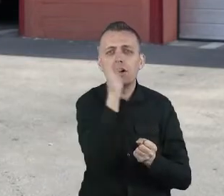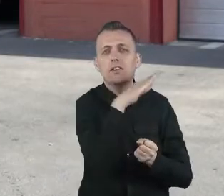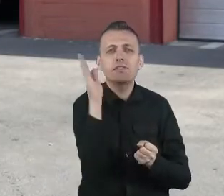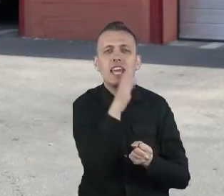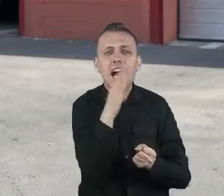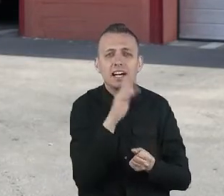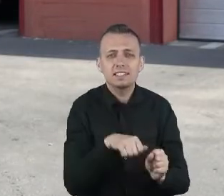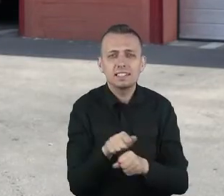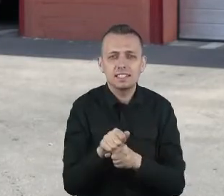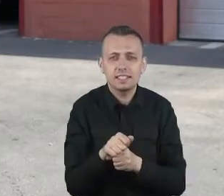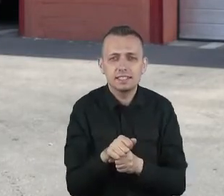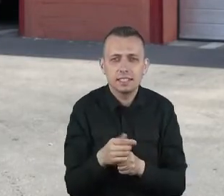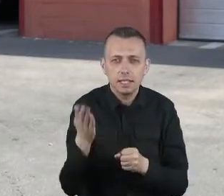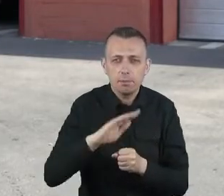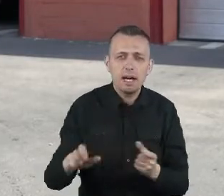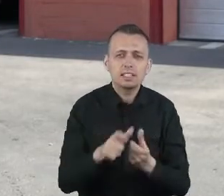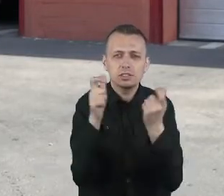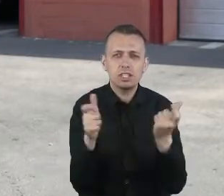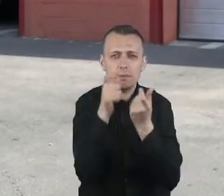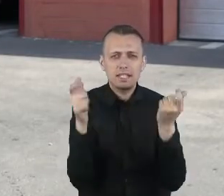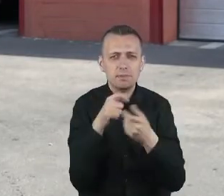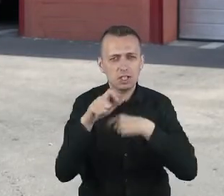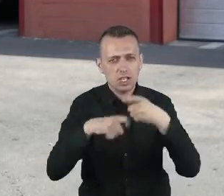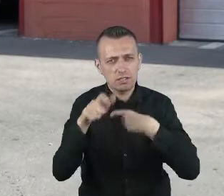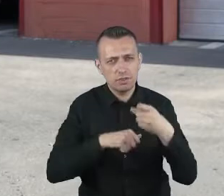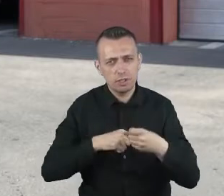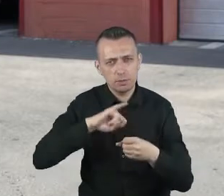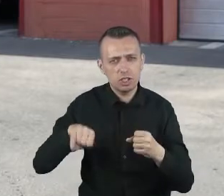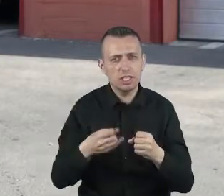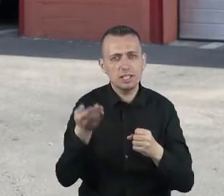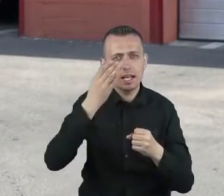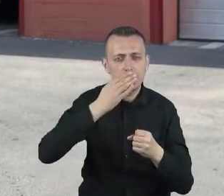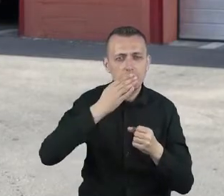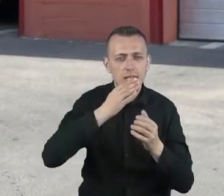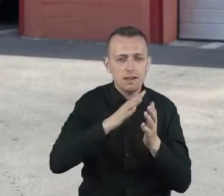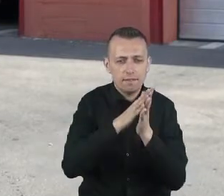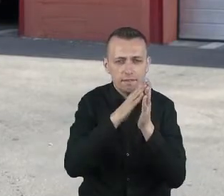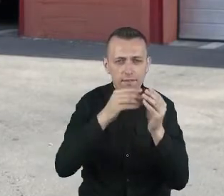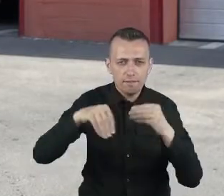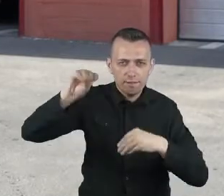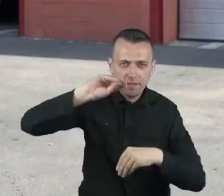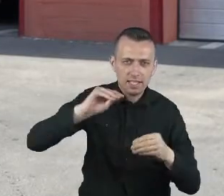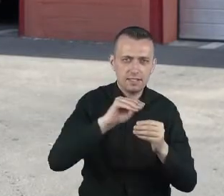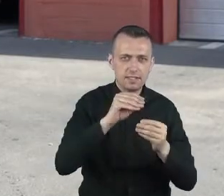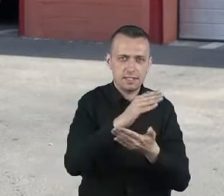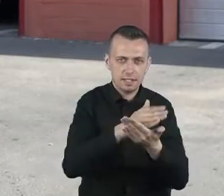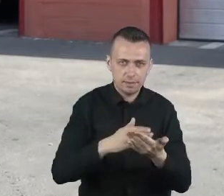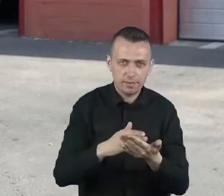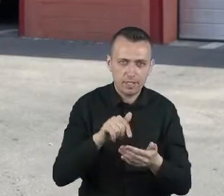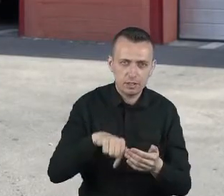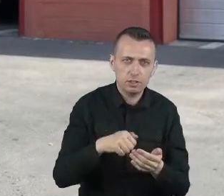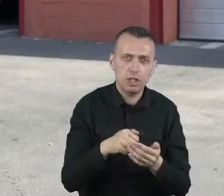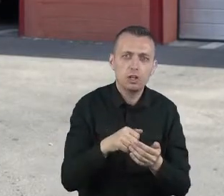na wiatr, tak? Tworząc dość duże zagrożenie. Największa powierzchnia, jaka się spaliła, to była